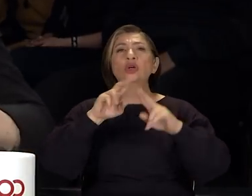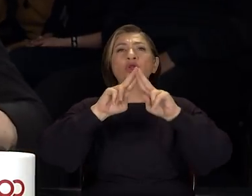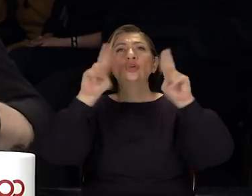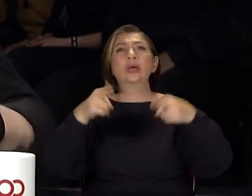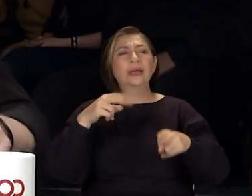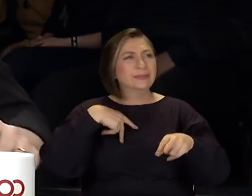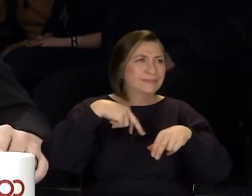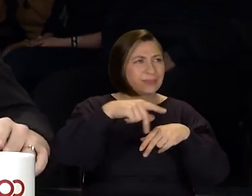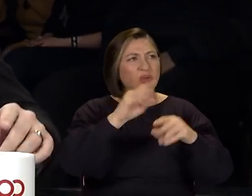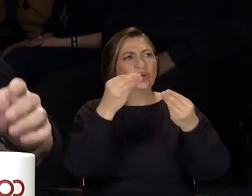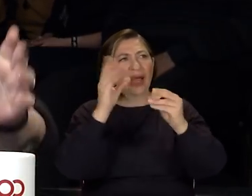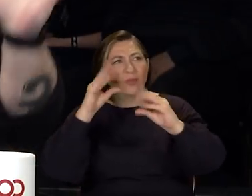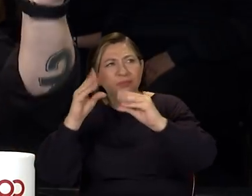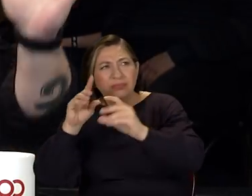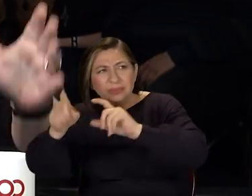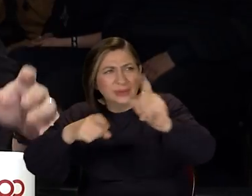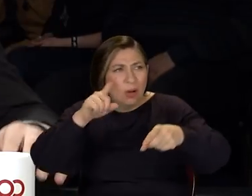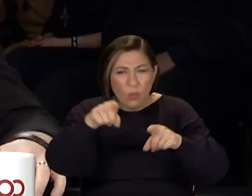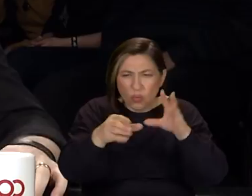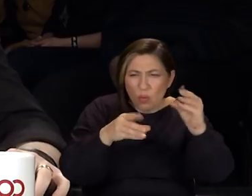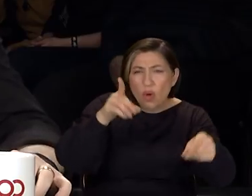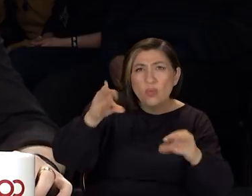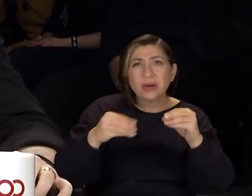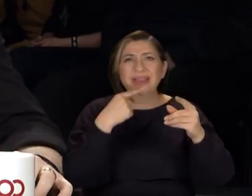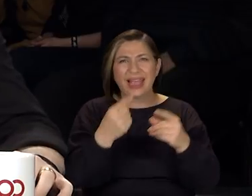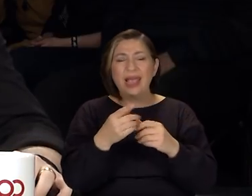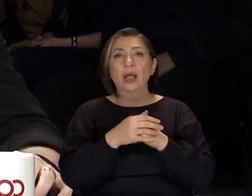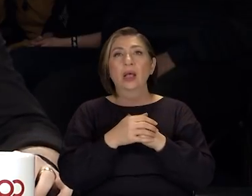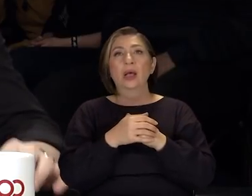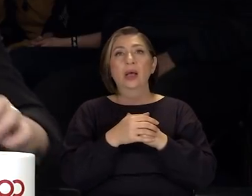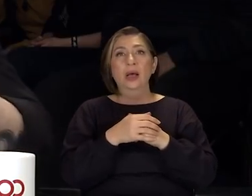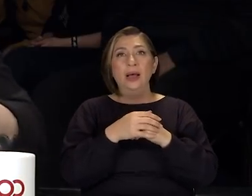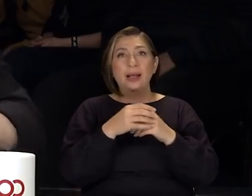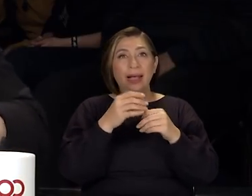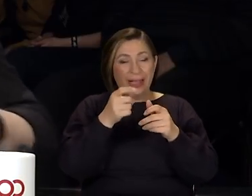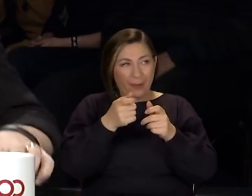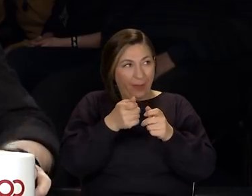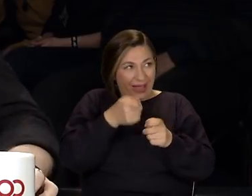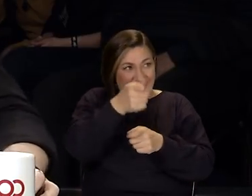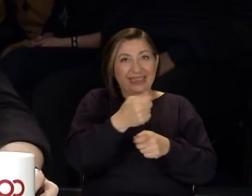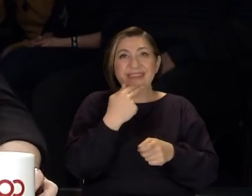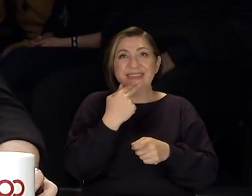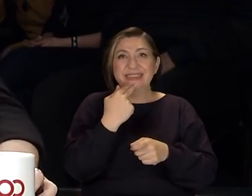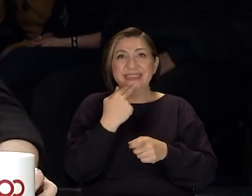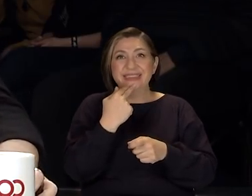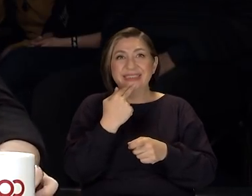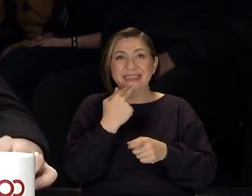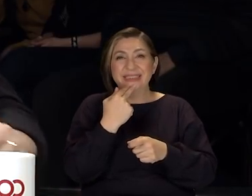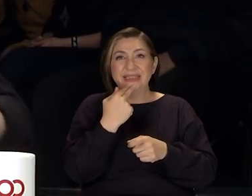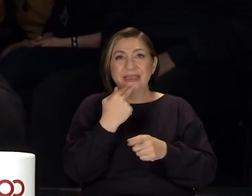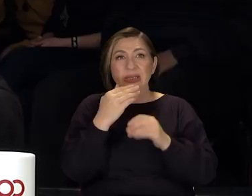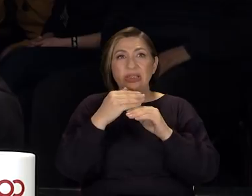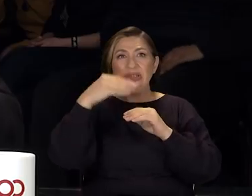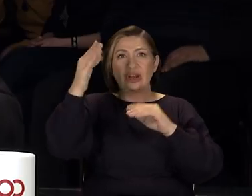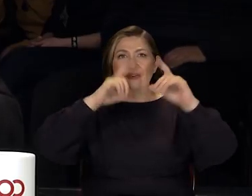önüne geldim. Çocuklar girdi içeriden yastık bakıyorlar. Abi bu olur mu falan filan. Gişedeki, kasadaki kız böyle yaptı şimdi.